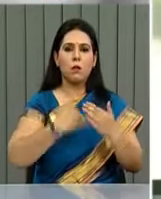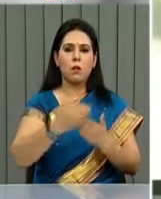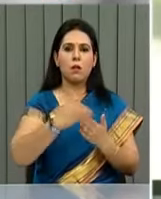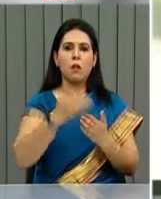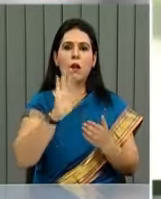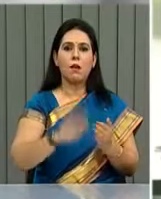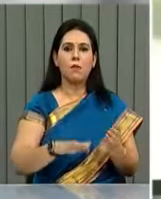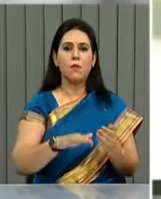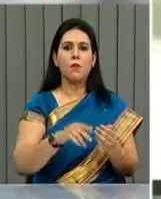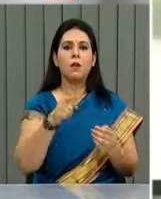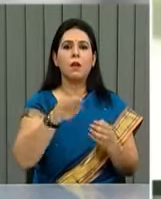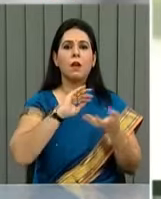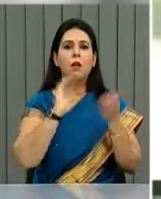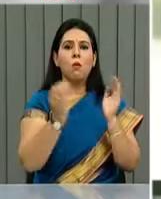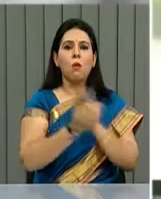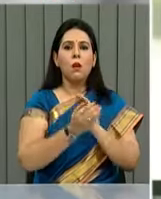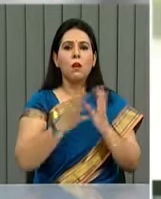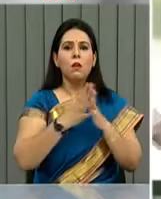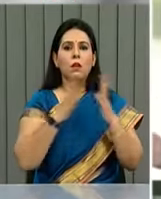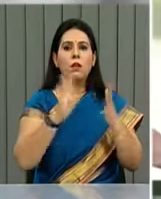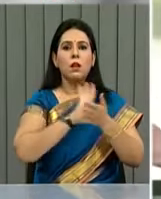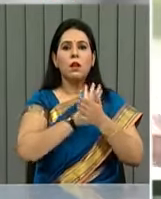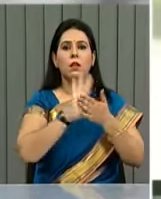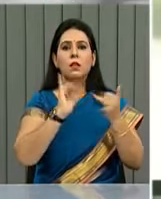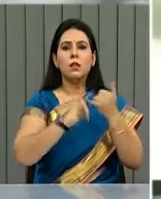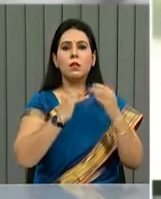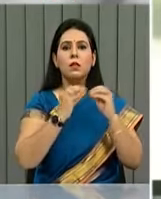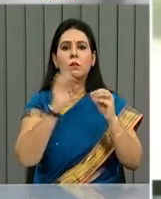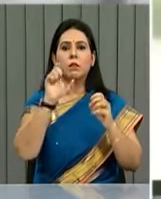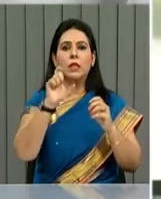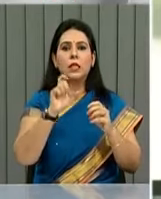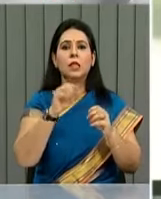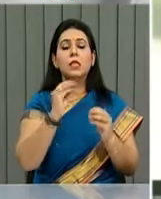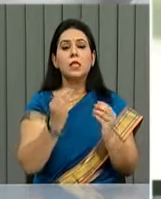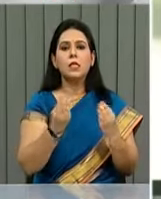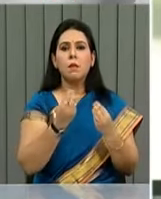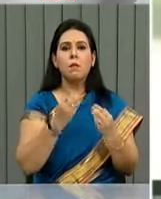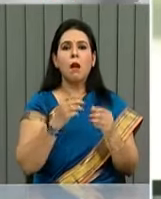बहुत बड़ा पूरे विश्व में कांड हुआ था कि एचएसबीसी के कुछ अकाउंट्स लीक हुए थे,